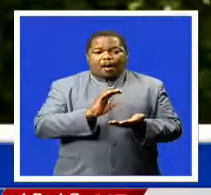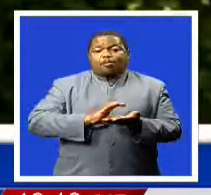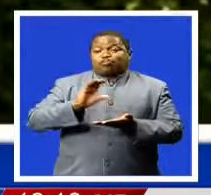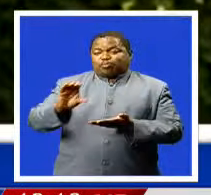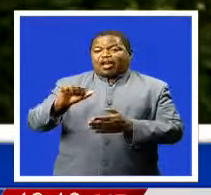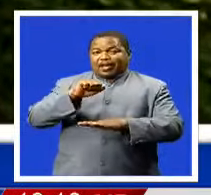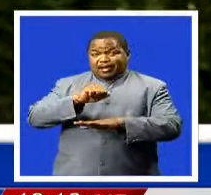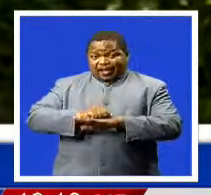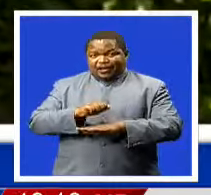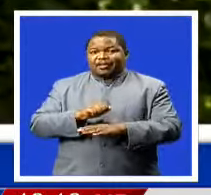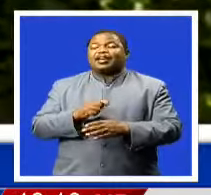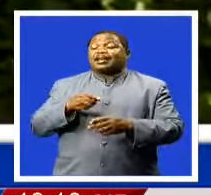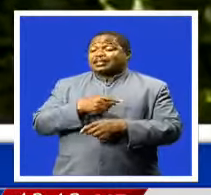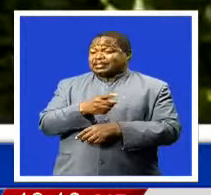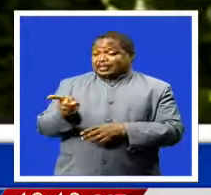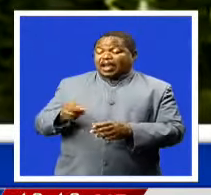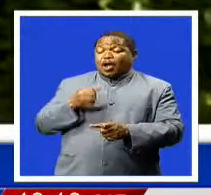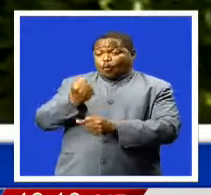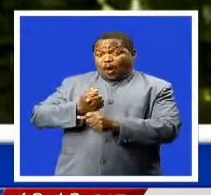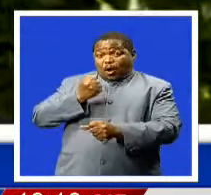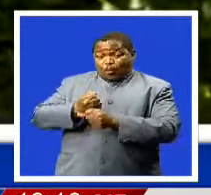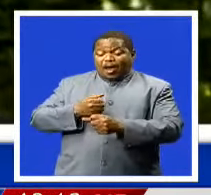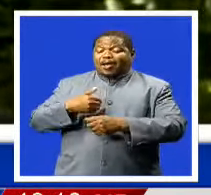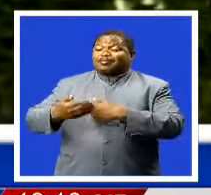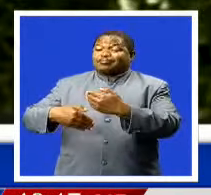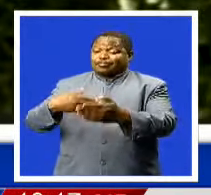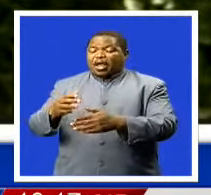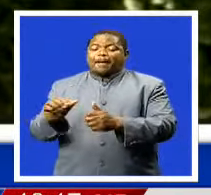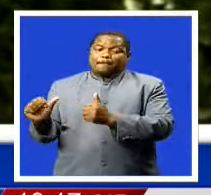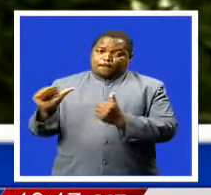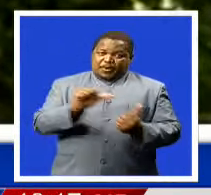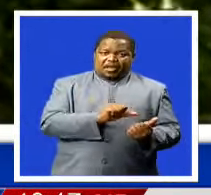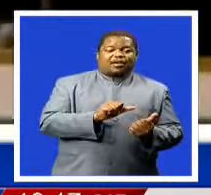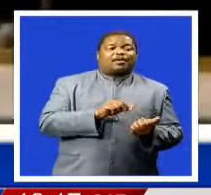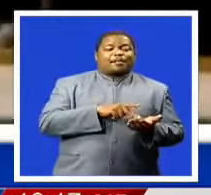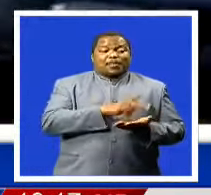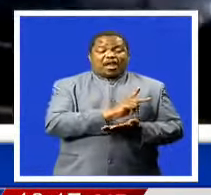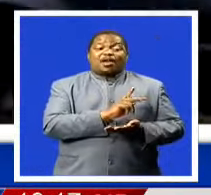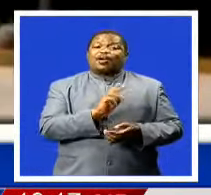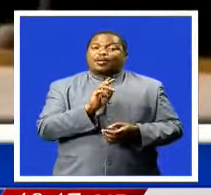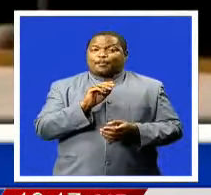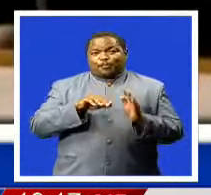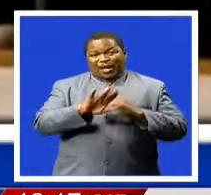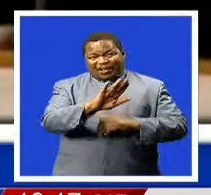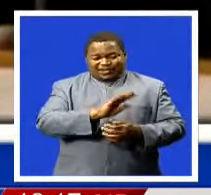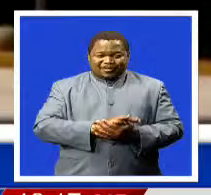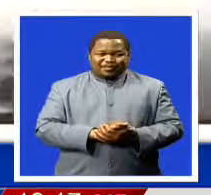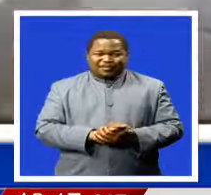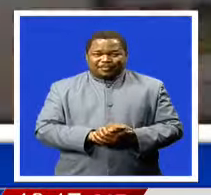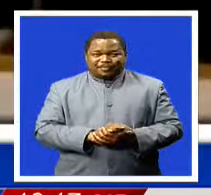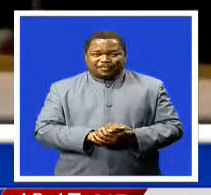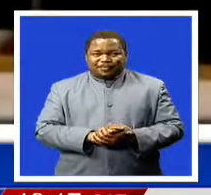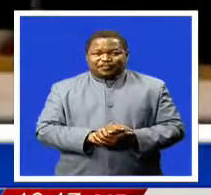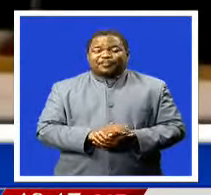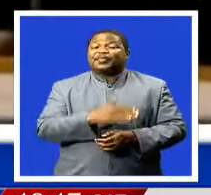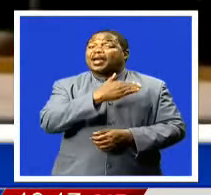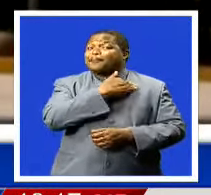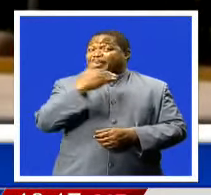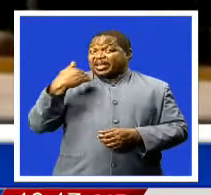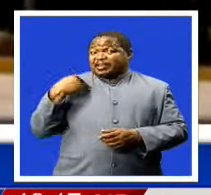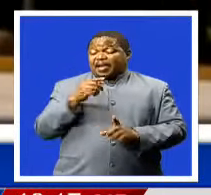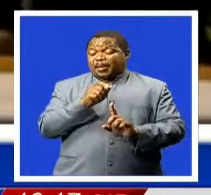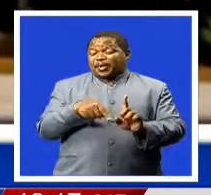tekuvakasha betingenisa imali lengu 5% kuya ku 7% wemkhicito welive kodwa lokho kuphatamiswe